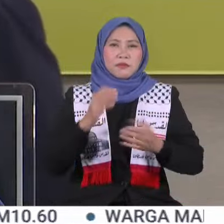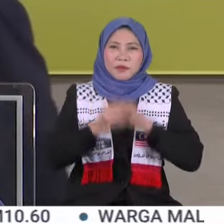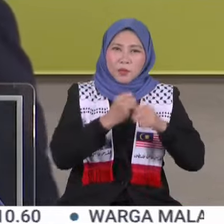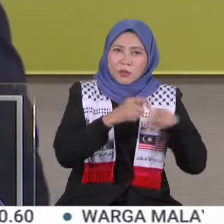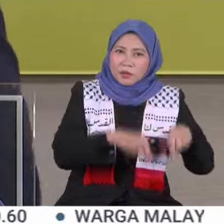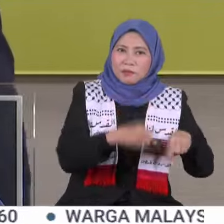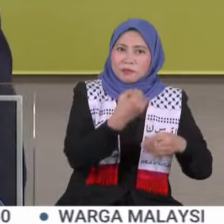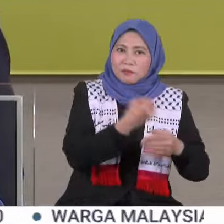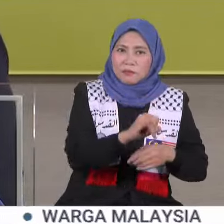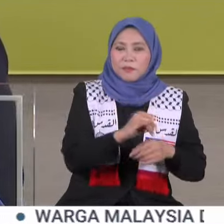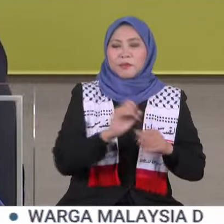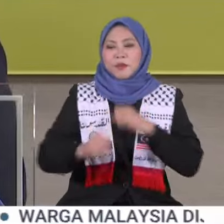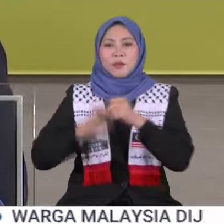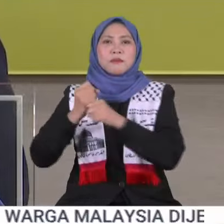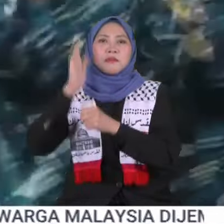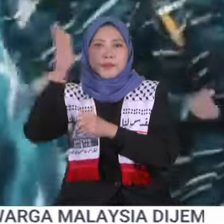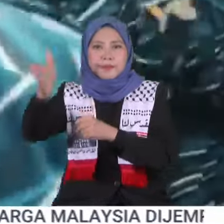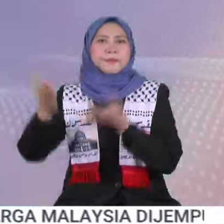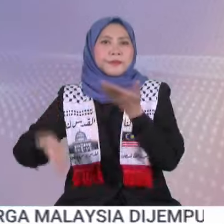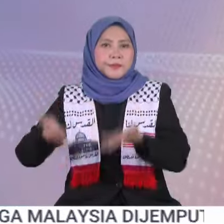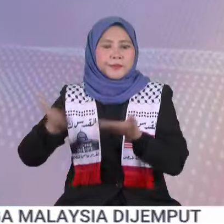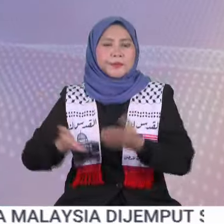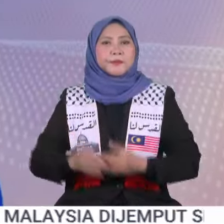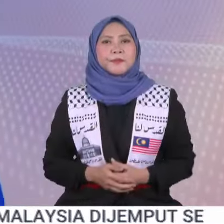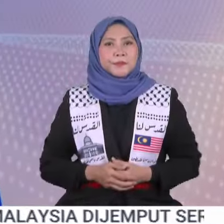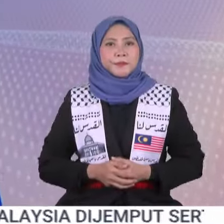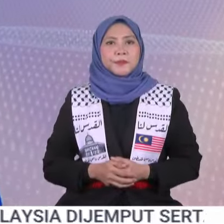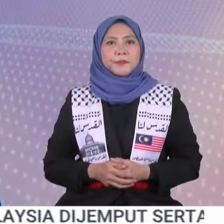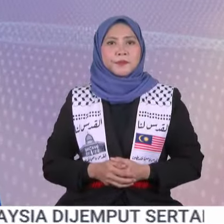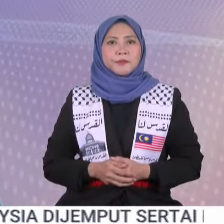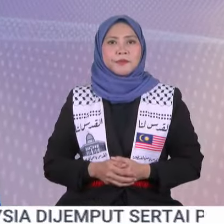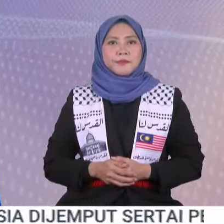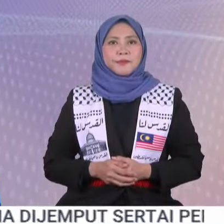Mungkin tahun depan